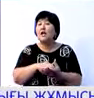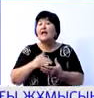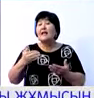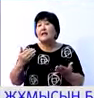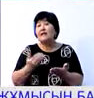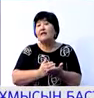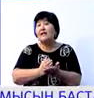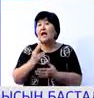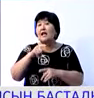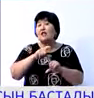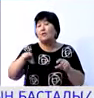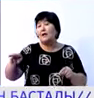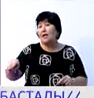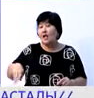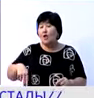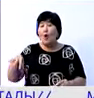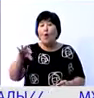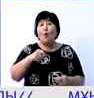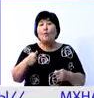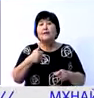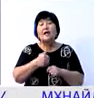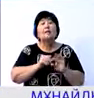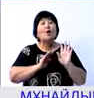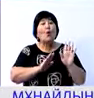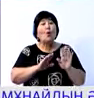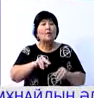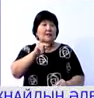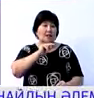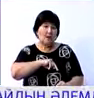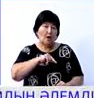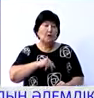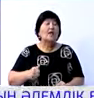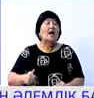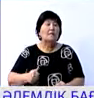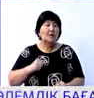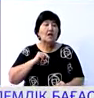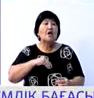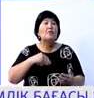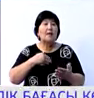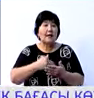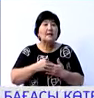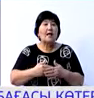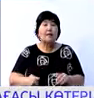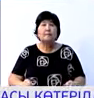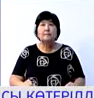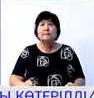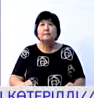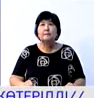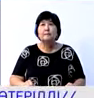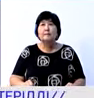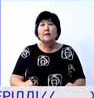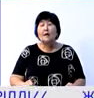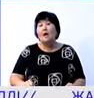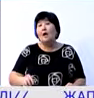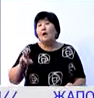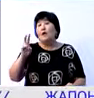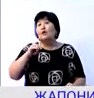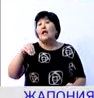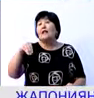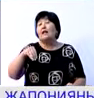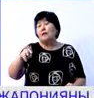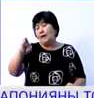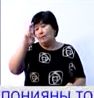саясат департаментінің директоры, облыс әкімінің орынбасары лауазымында беделді еңбек етті. Нурман